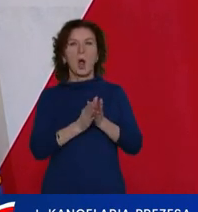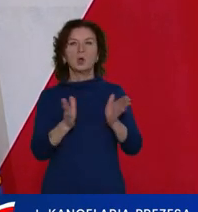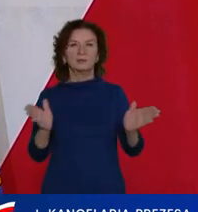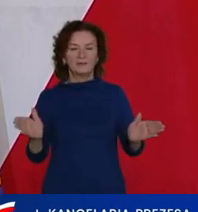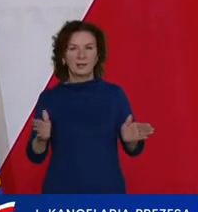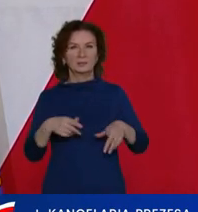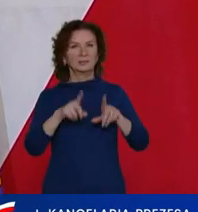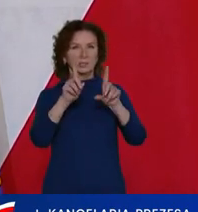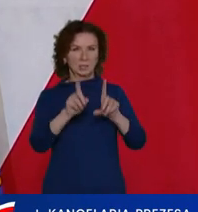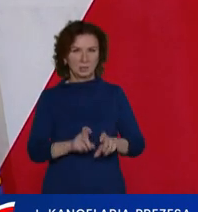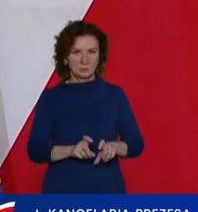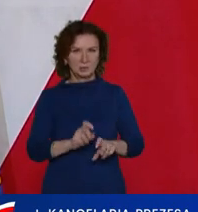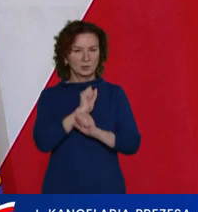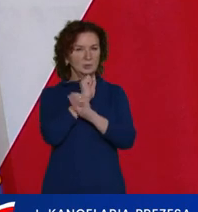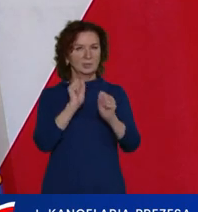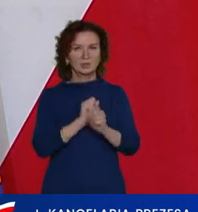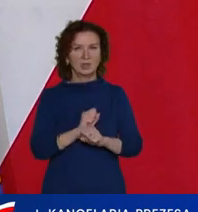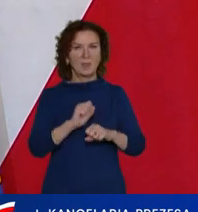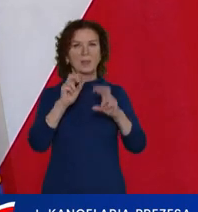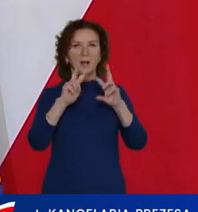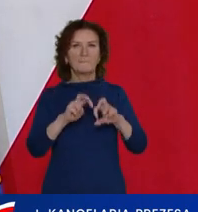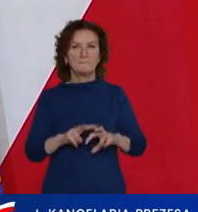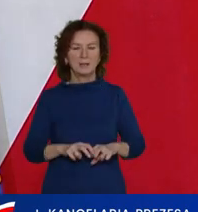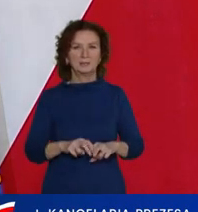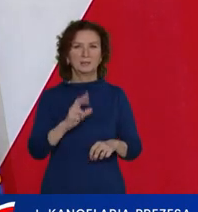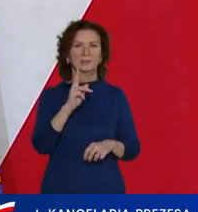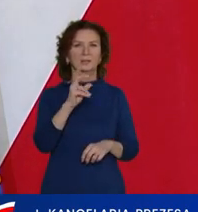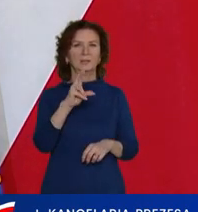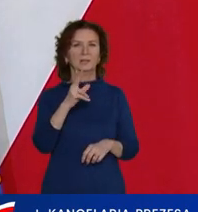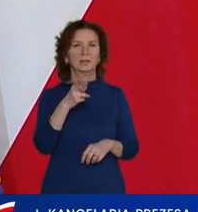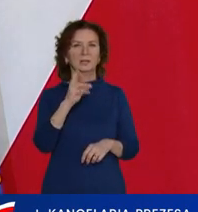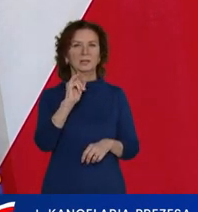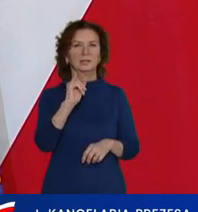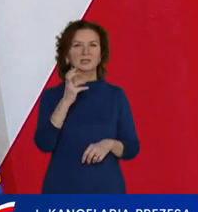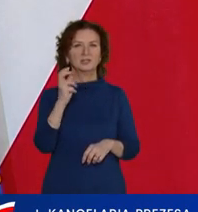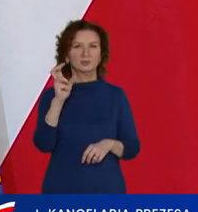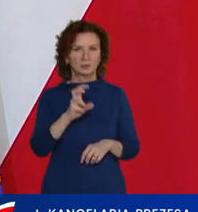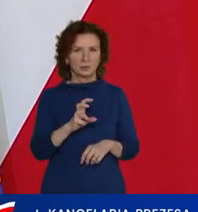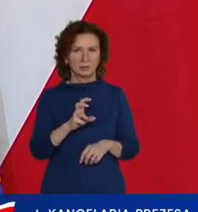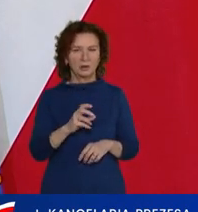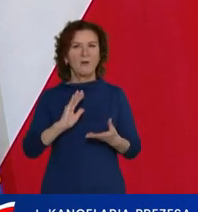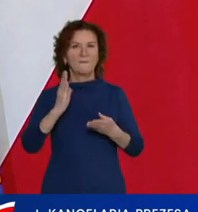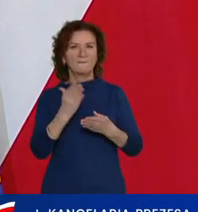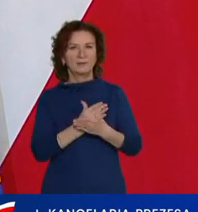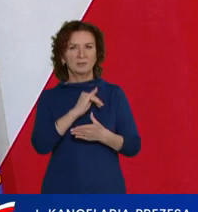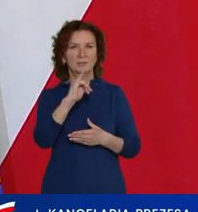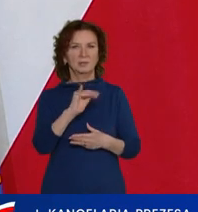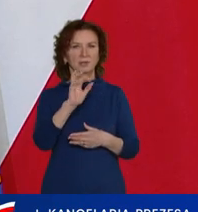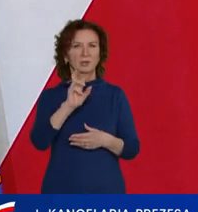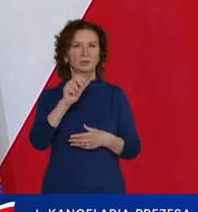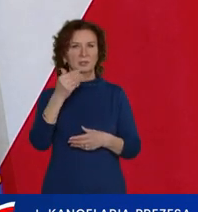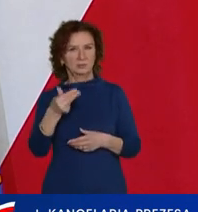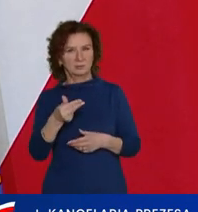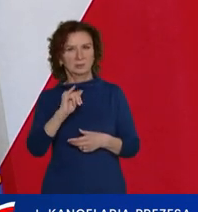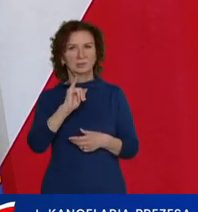i rozpoczętych żadnych badań klinicznych ze strony Johnson & Johnson, co oznacza, że jakiekolwiek wykonywanie szczepień